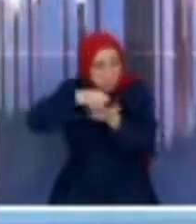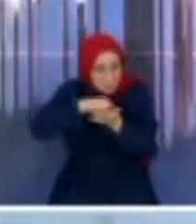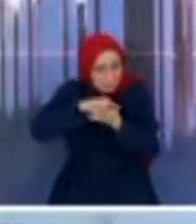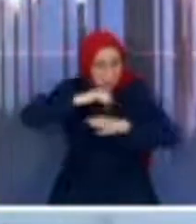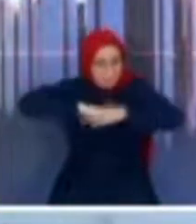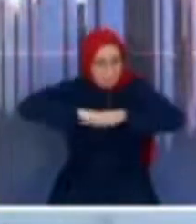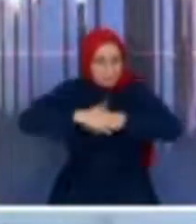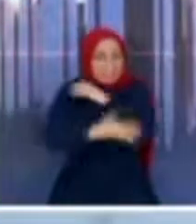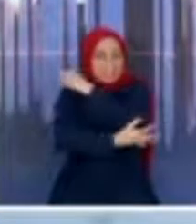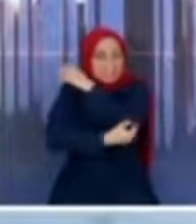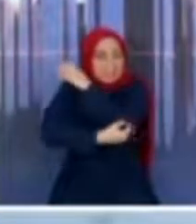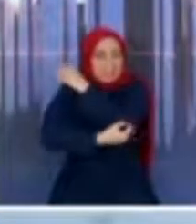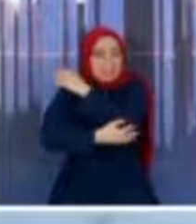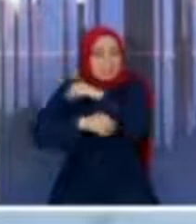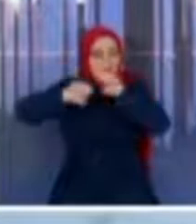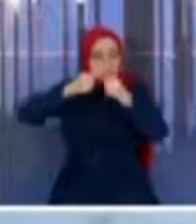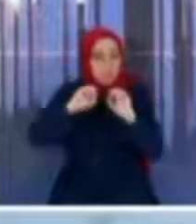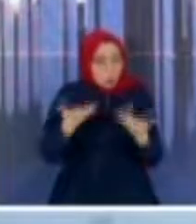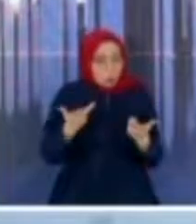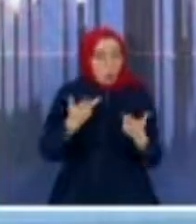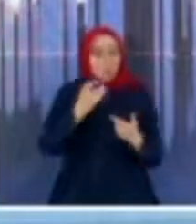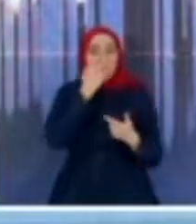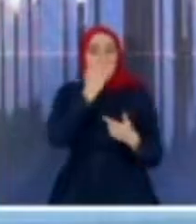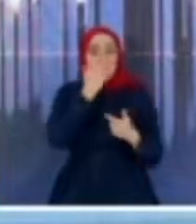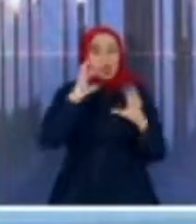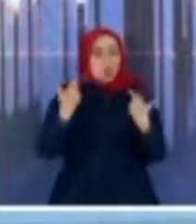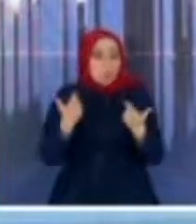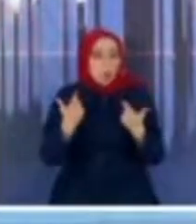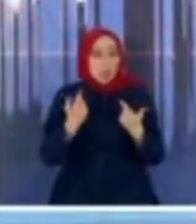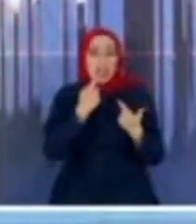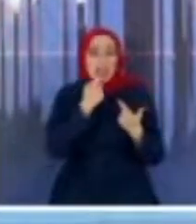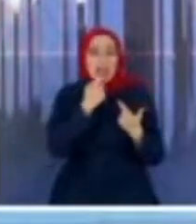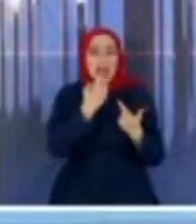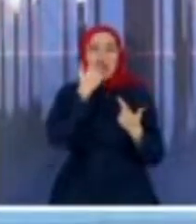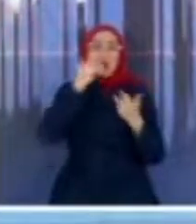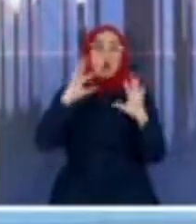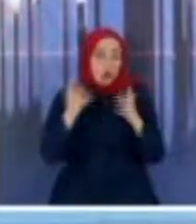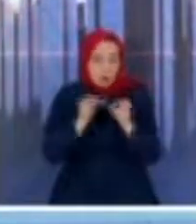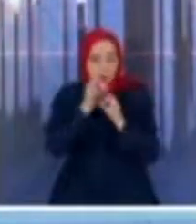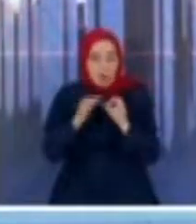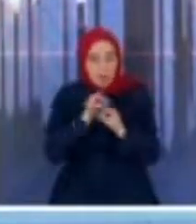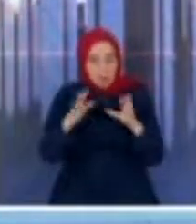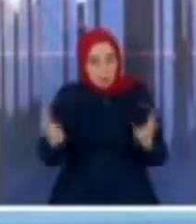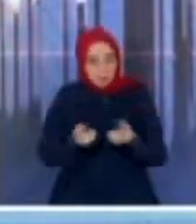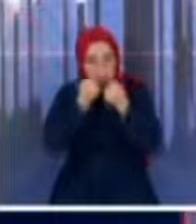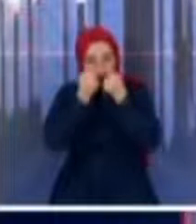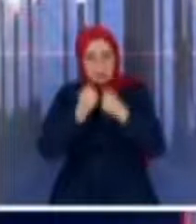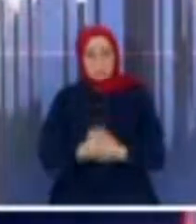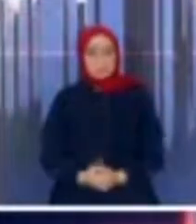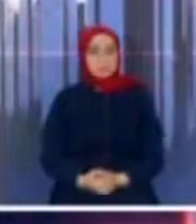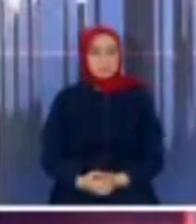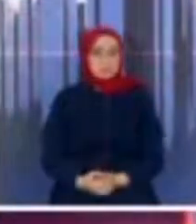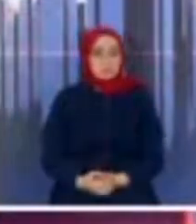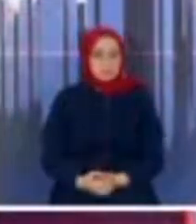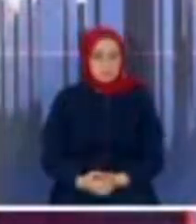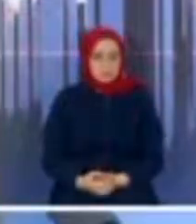الاسعافات الاولى معناها وكل، دونك باش كيصير اي حاجه قدامهم ما يحيروش. عندي سؤال اخر كان تسمح؟ يظهر لي عنده